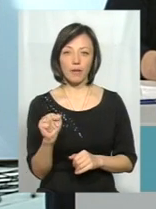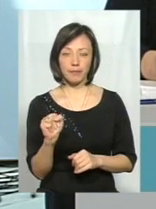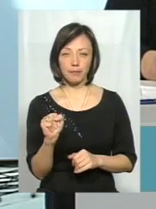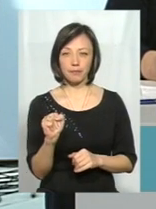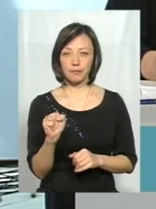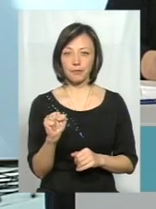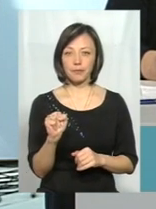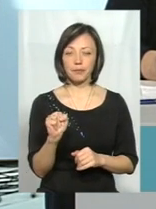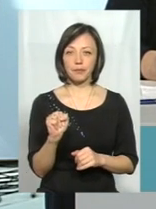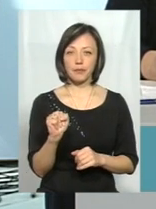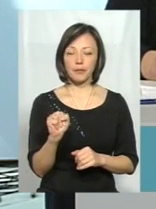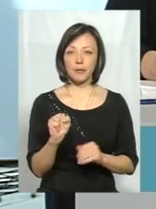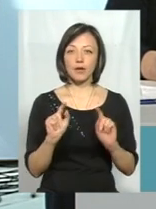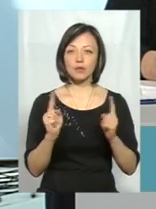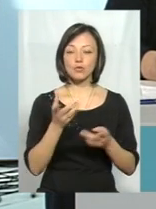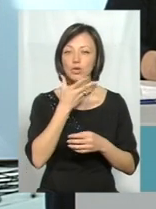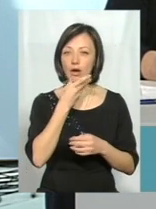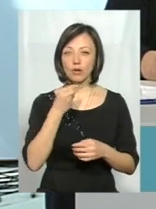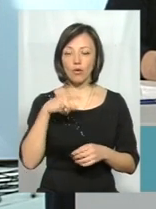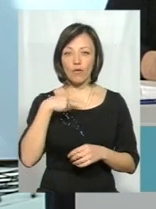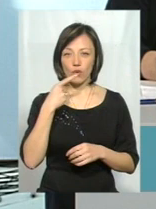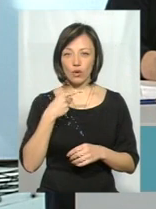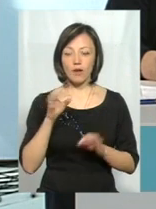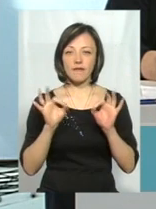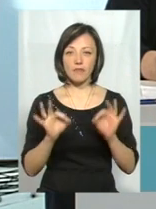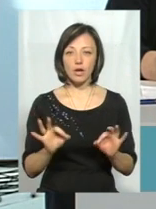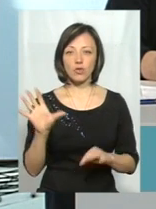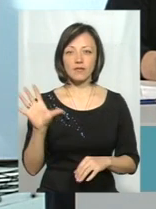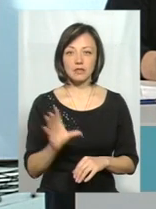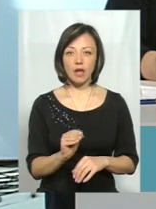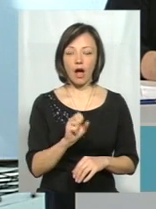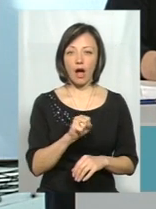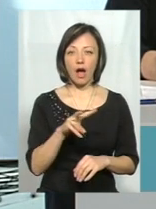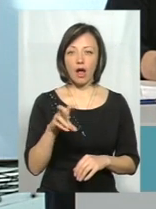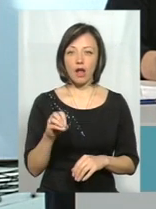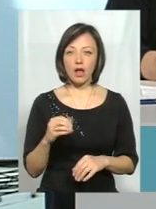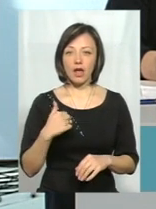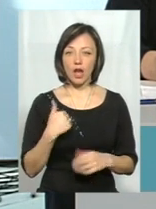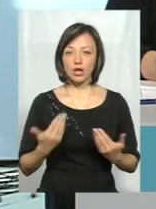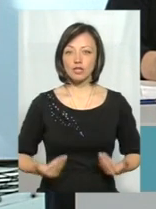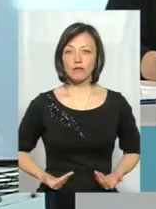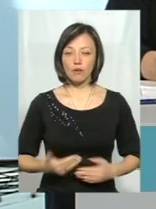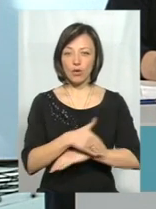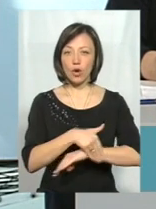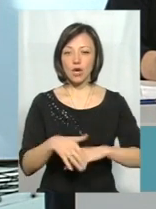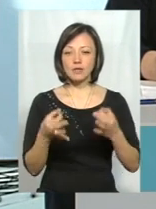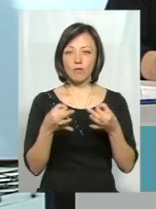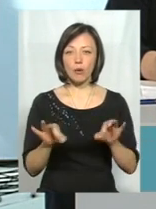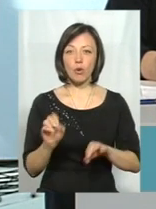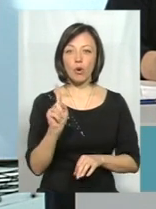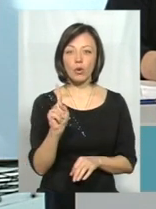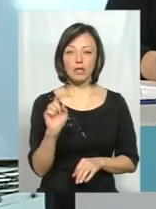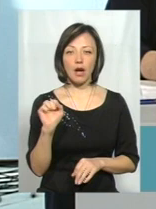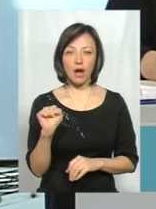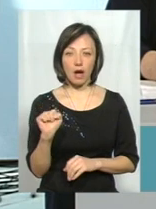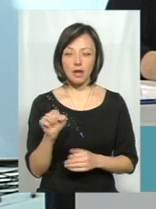До пана Рудика. Дуже ви гарно говорите, вірно все, але в мене, я живу по Свободі 1А.